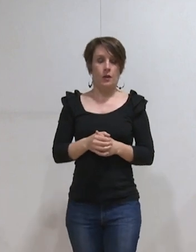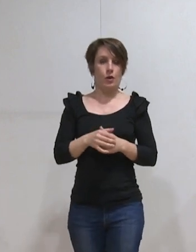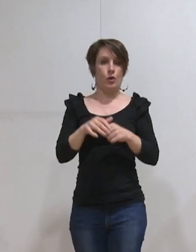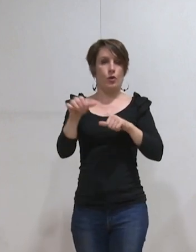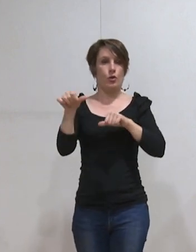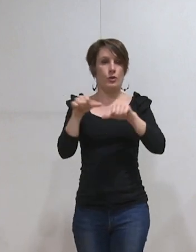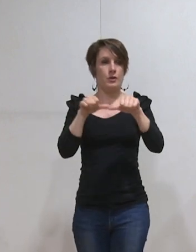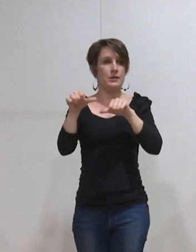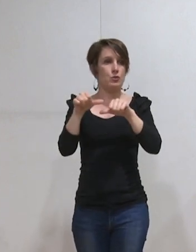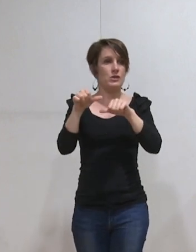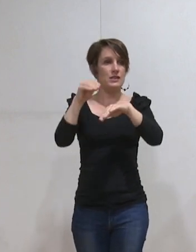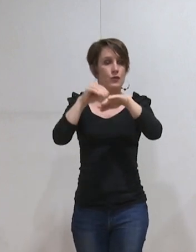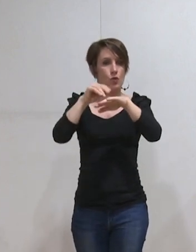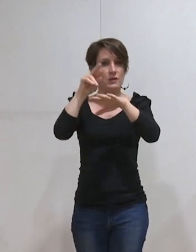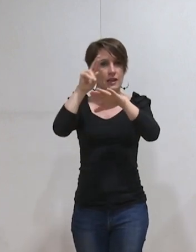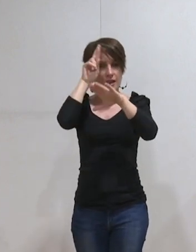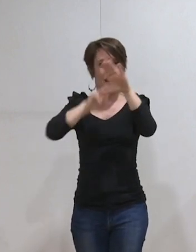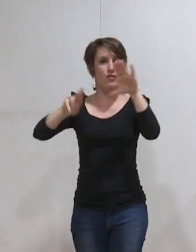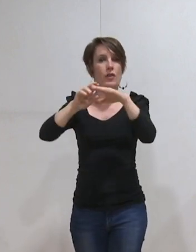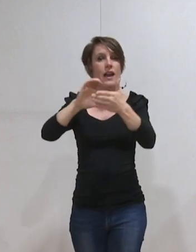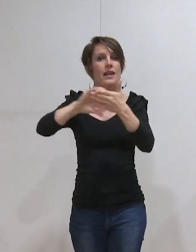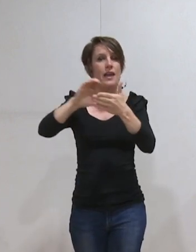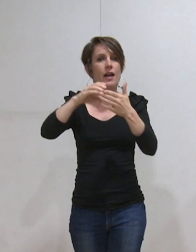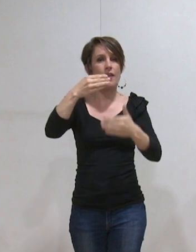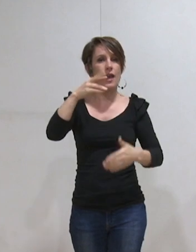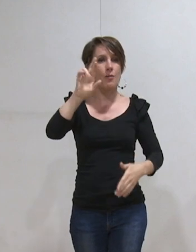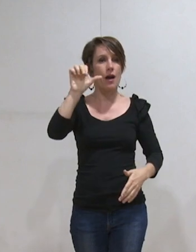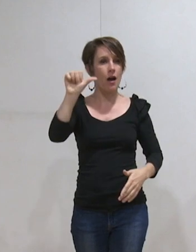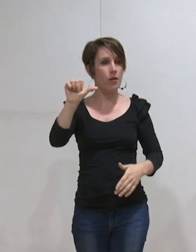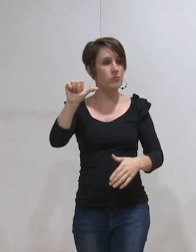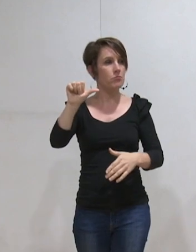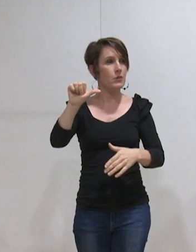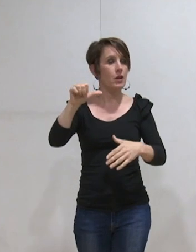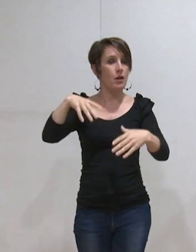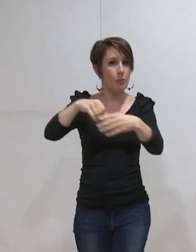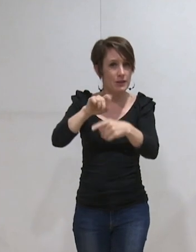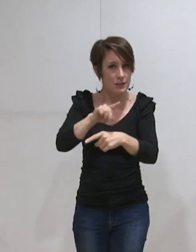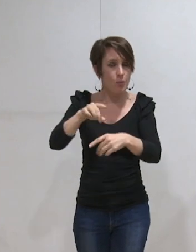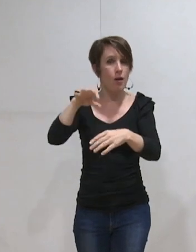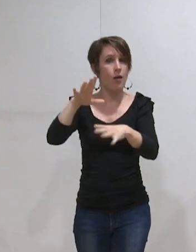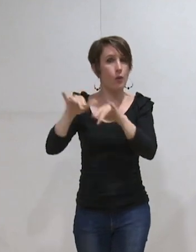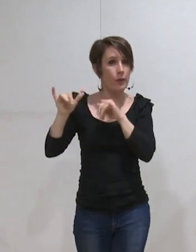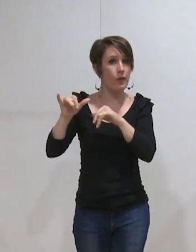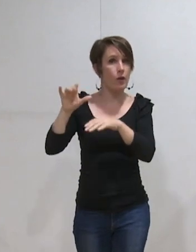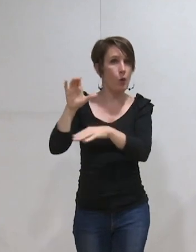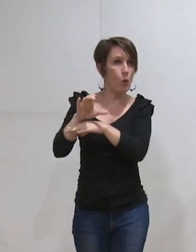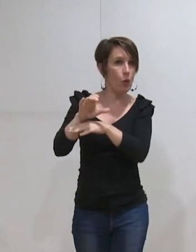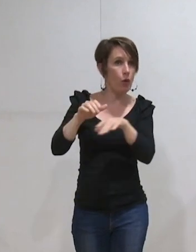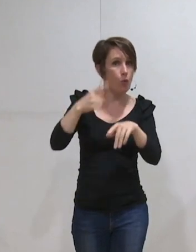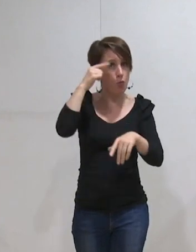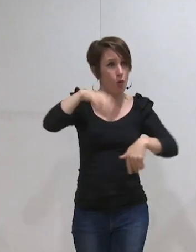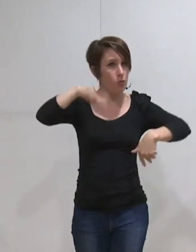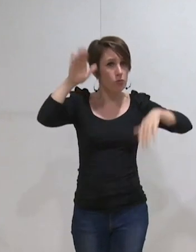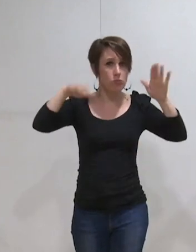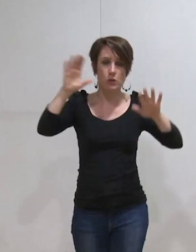carte AER qui ne prend pas part au vote qui s'abstient qui vote contre qui vote pour